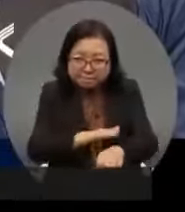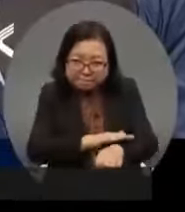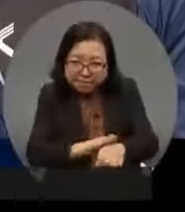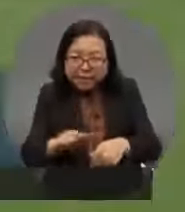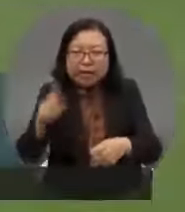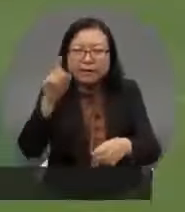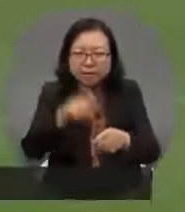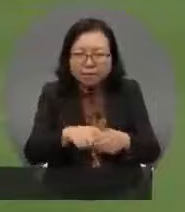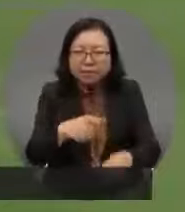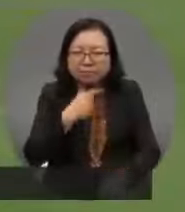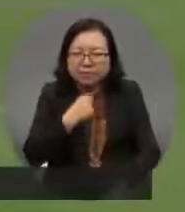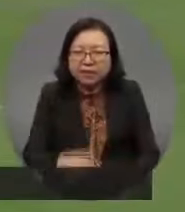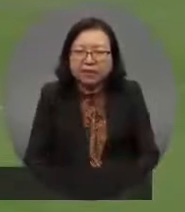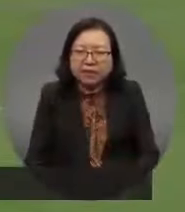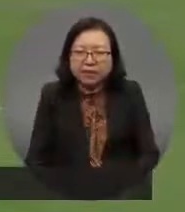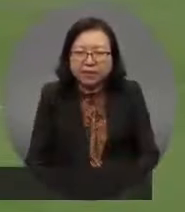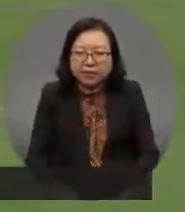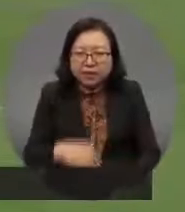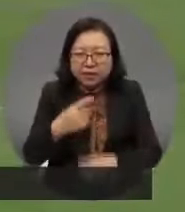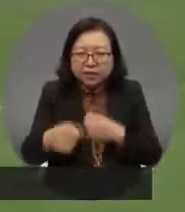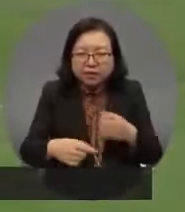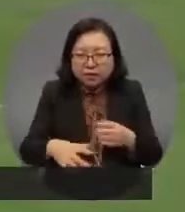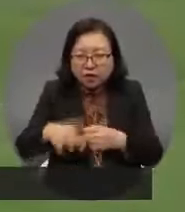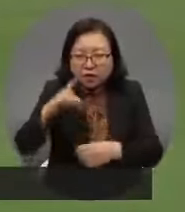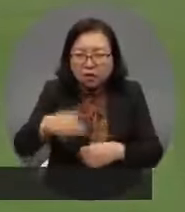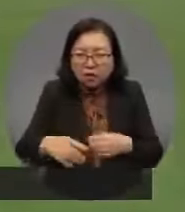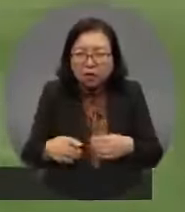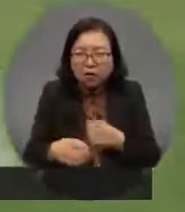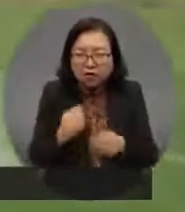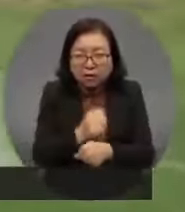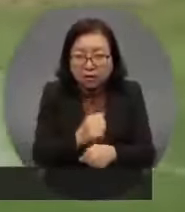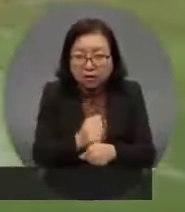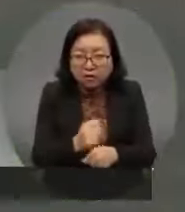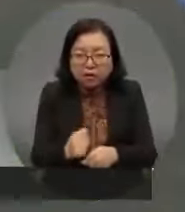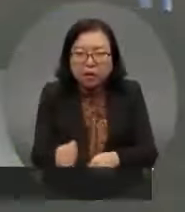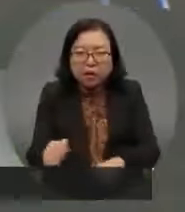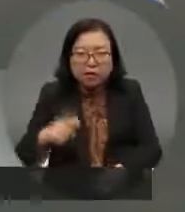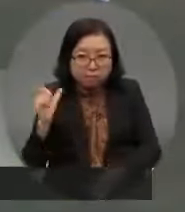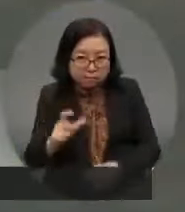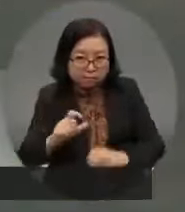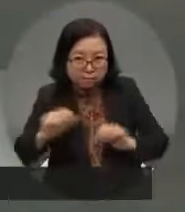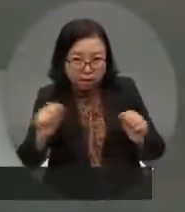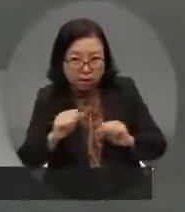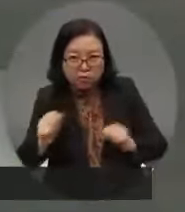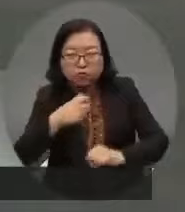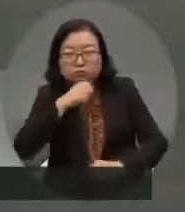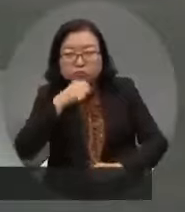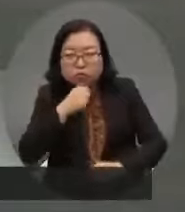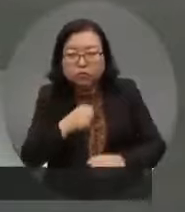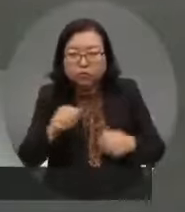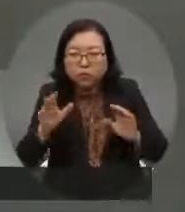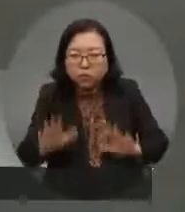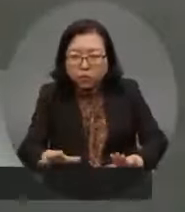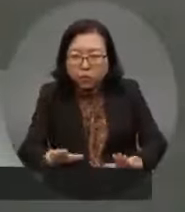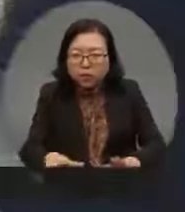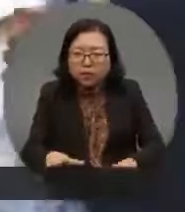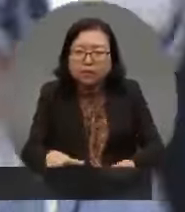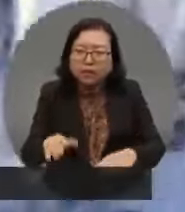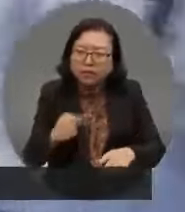maiores. 창단 첫해 플레이오프까지 노릴 정도로 돌풍을 일으켰던 성적은 올해 부담일 수밖에